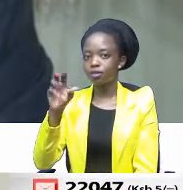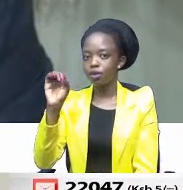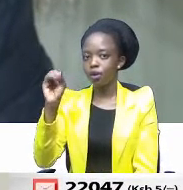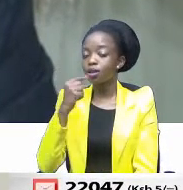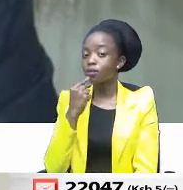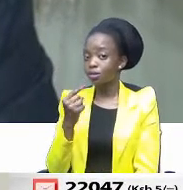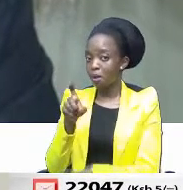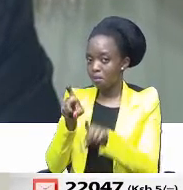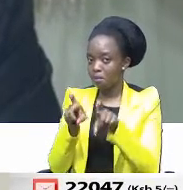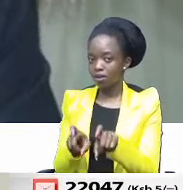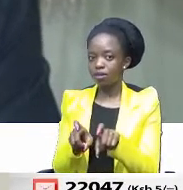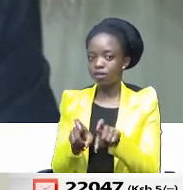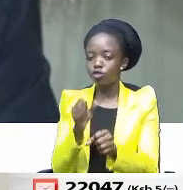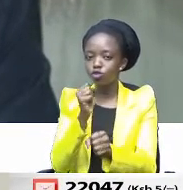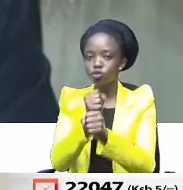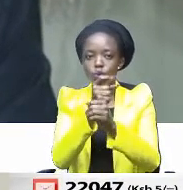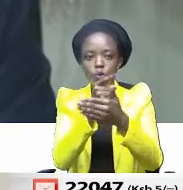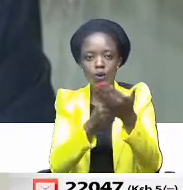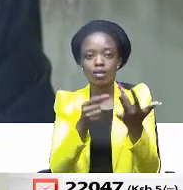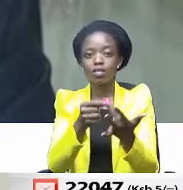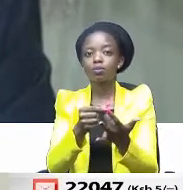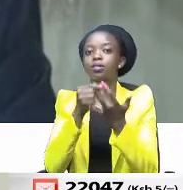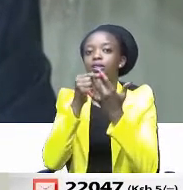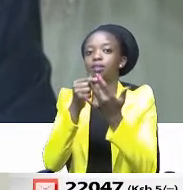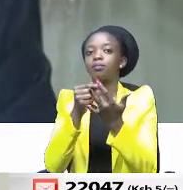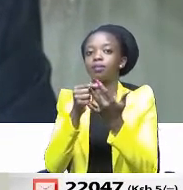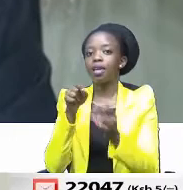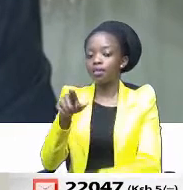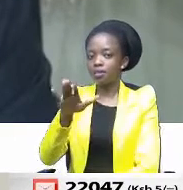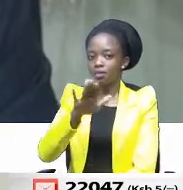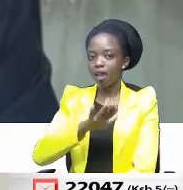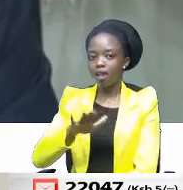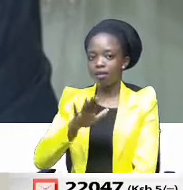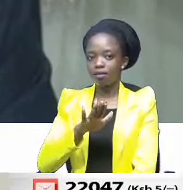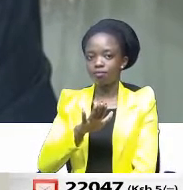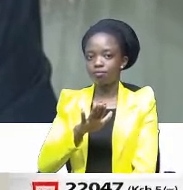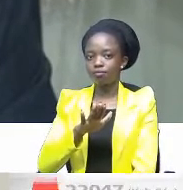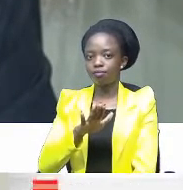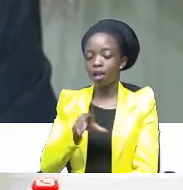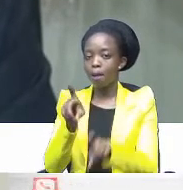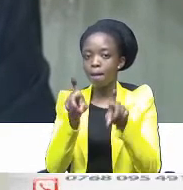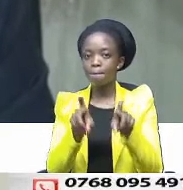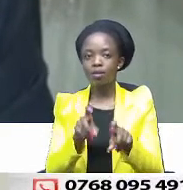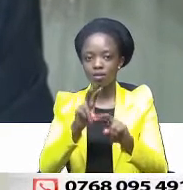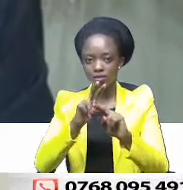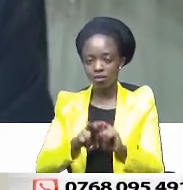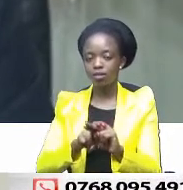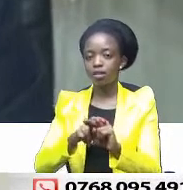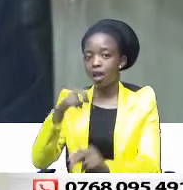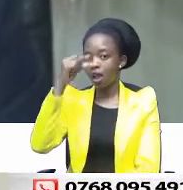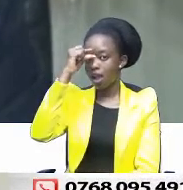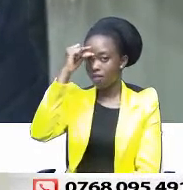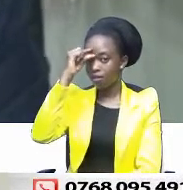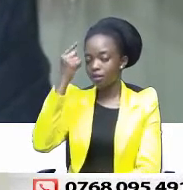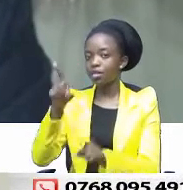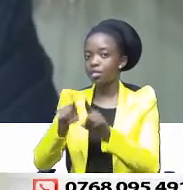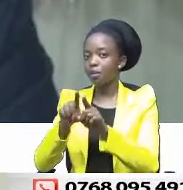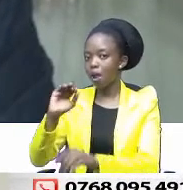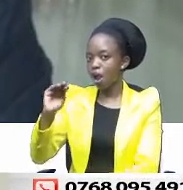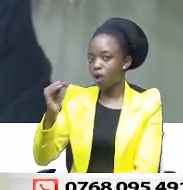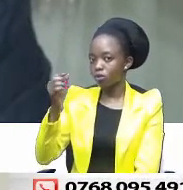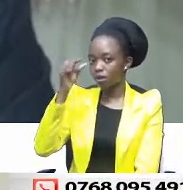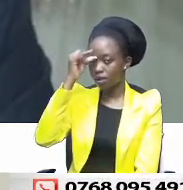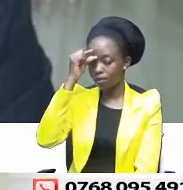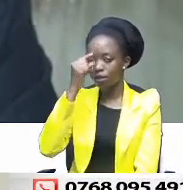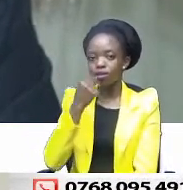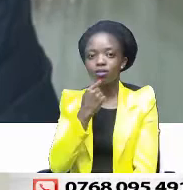tuangalie tutafanya nini, especially hii area na Manjalala. Lazima tuketi chini serikali kuu na serikali ya county, tuone kama